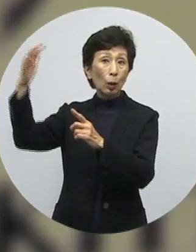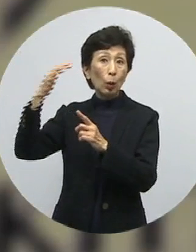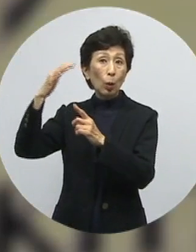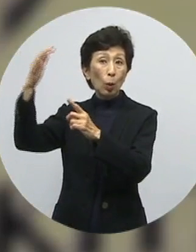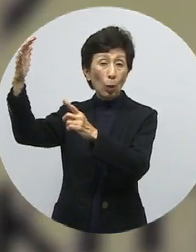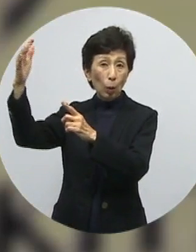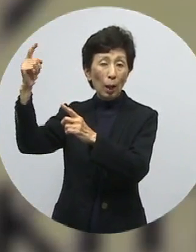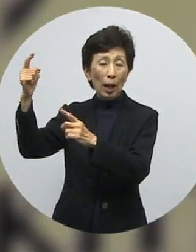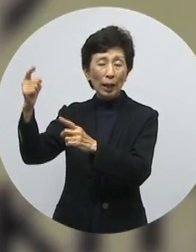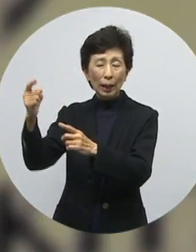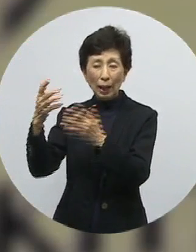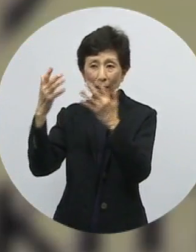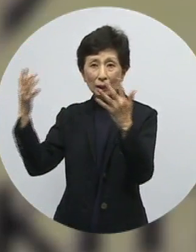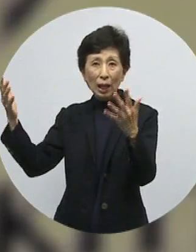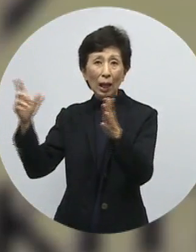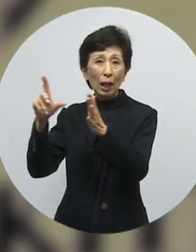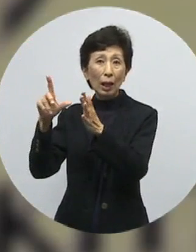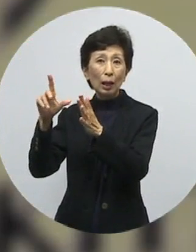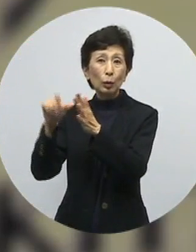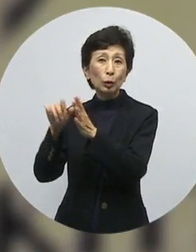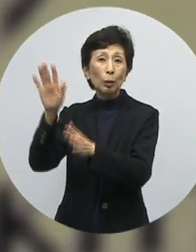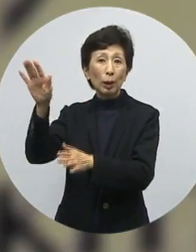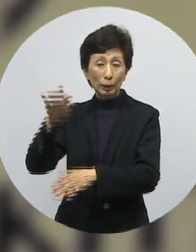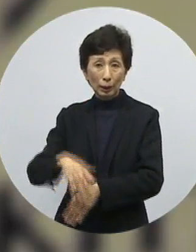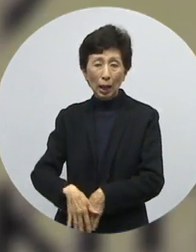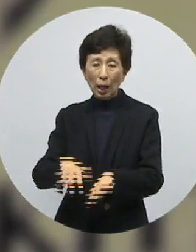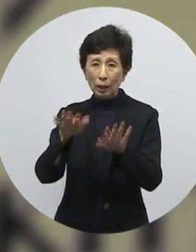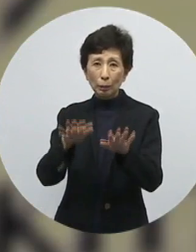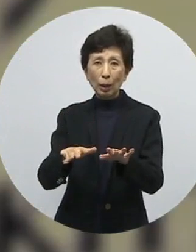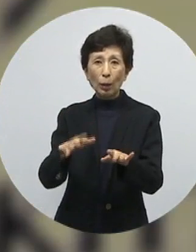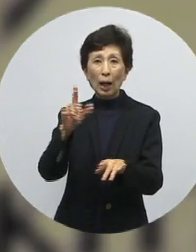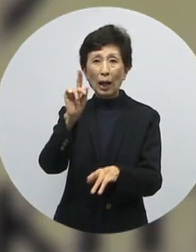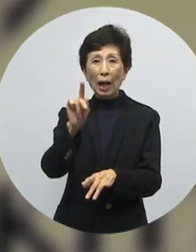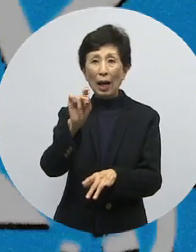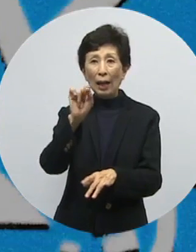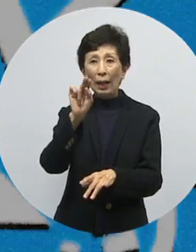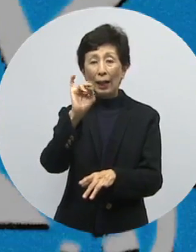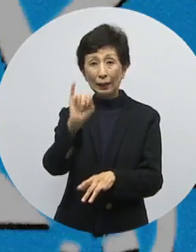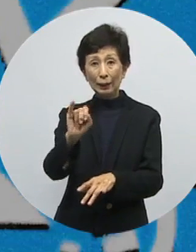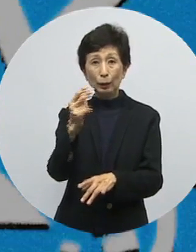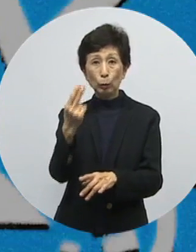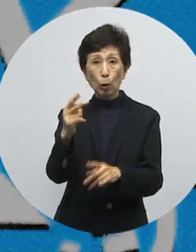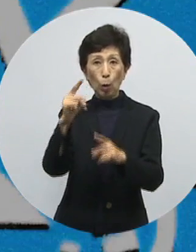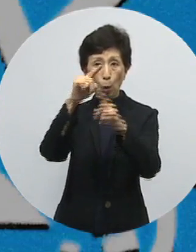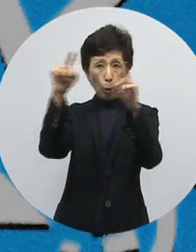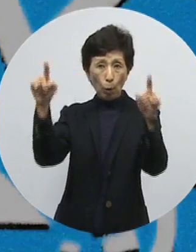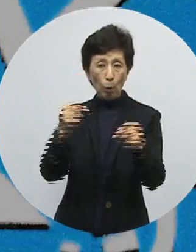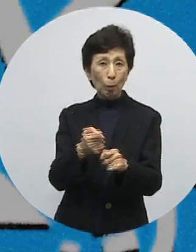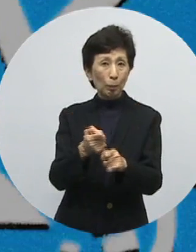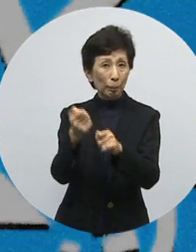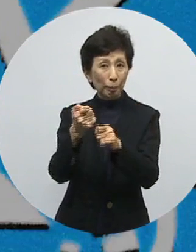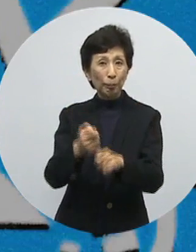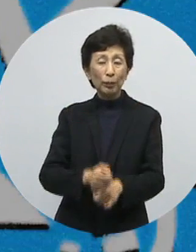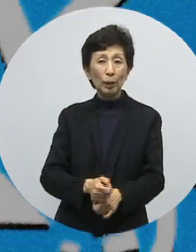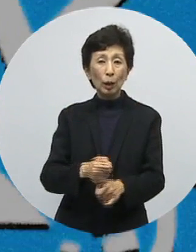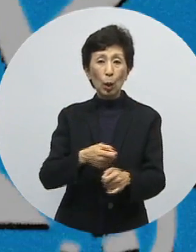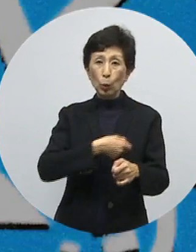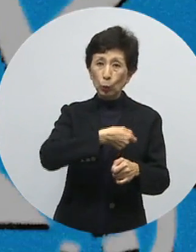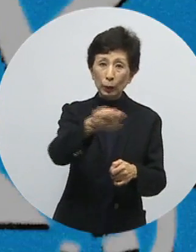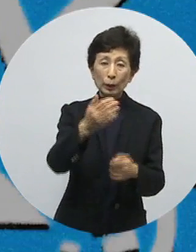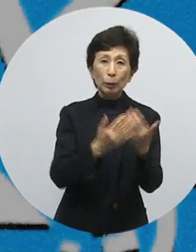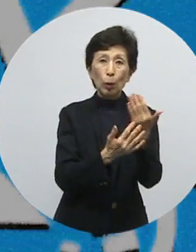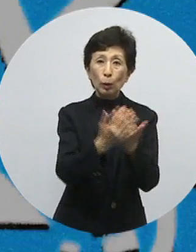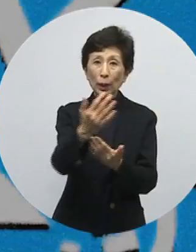結構盛んだったこともありまして、カイトですね、それからフリスビーとかそういうような大会